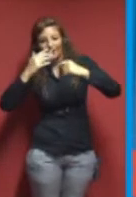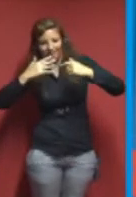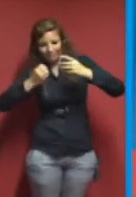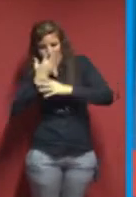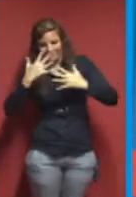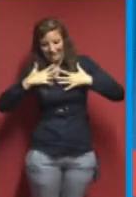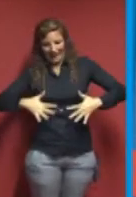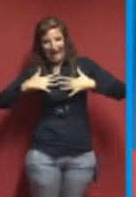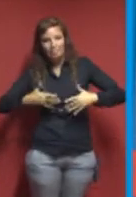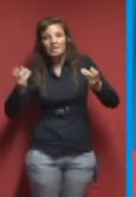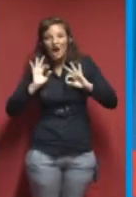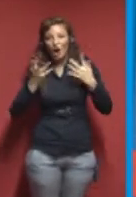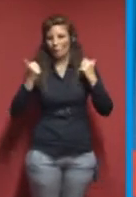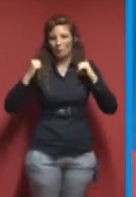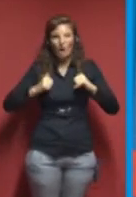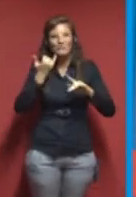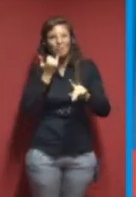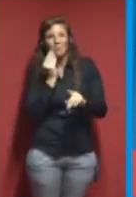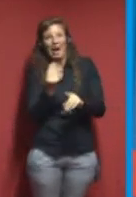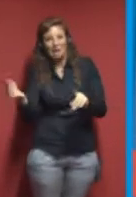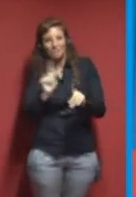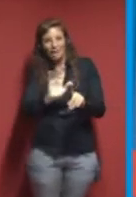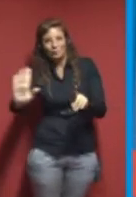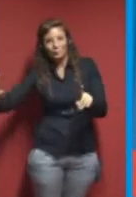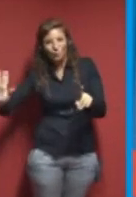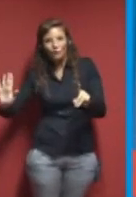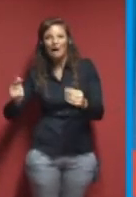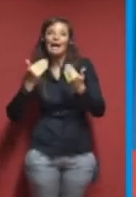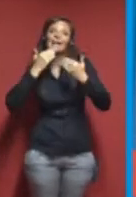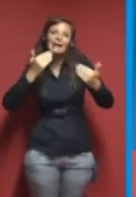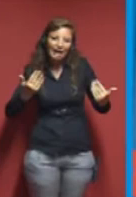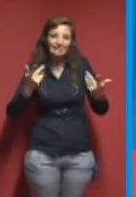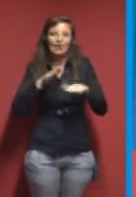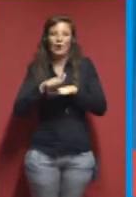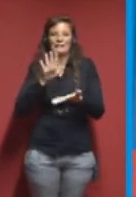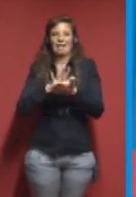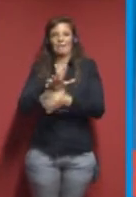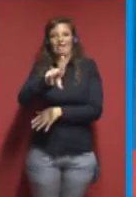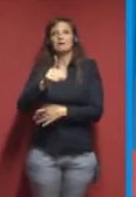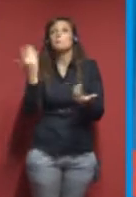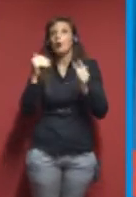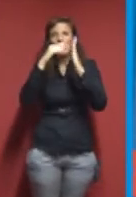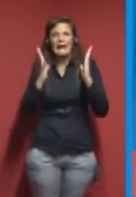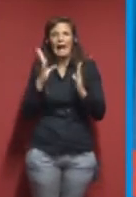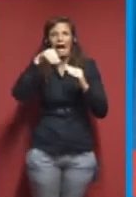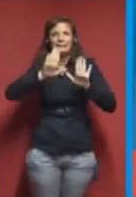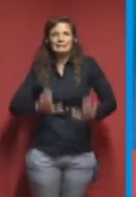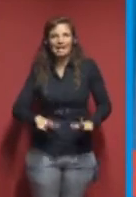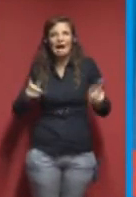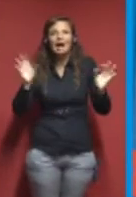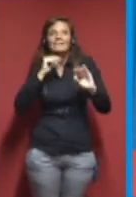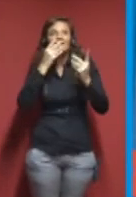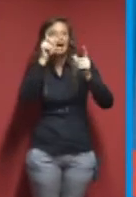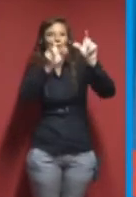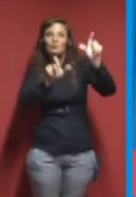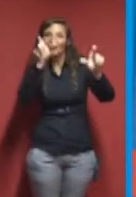delle loro bambole grazie delle stampanti 3d a casa o in modo tale che le persone